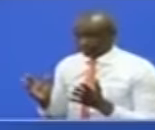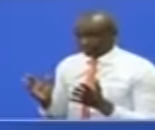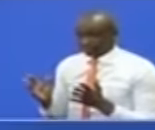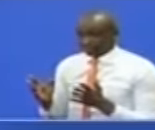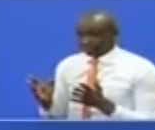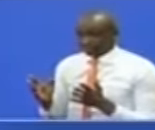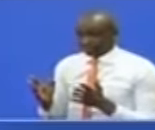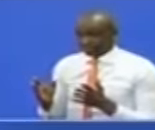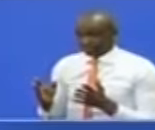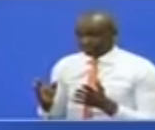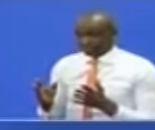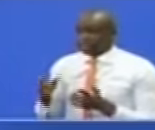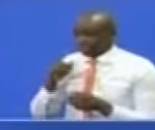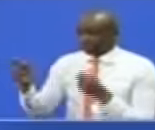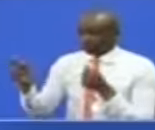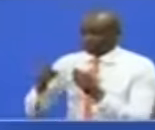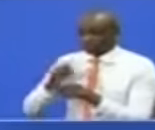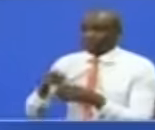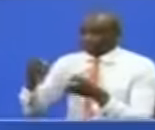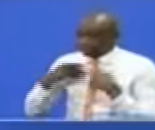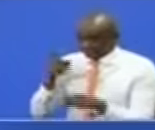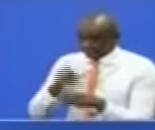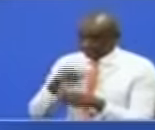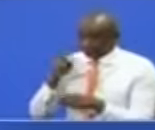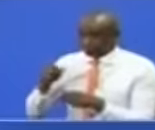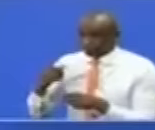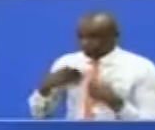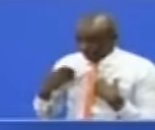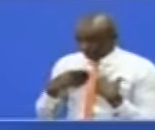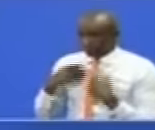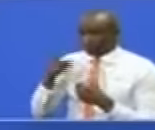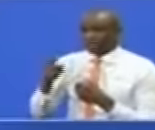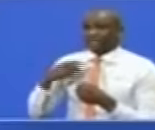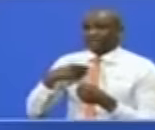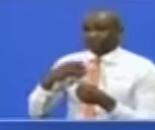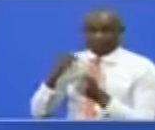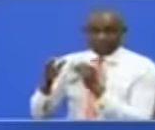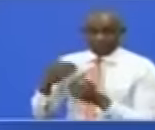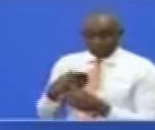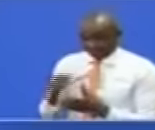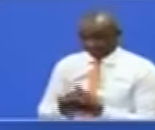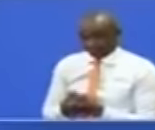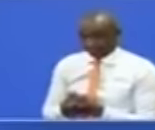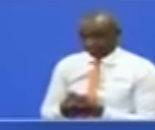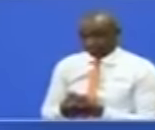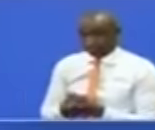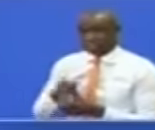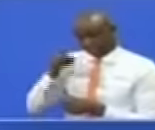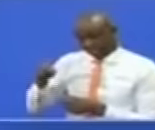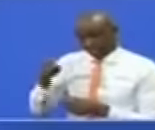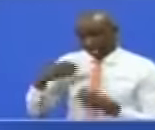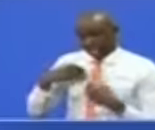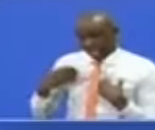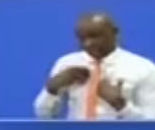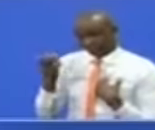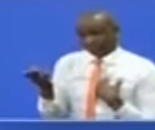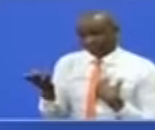mfupi, lakini ndio itupatie nafasi, lazima tufanye Marshall Plan ya Tiati constituency. Na katika ile equalization